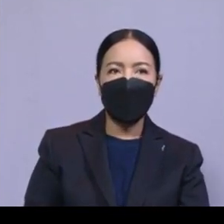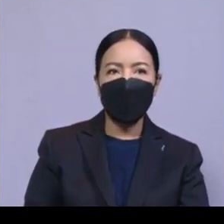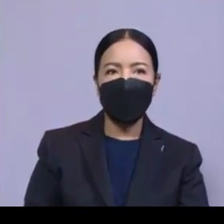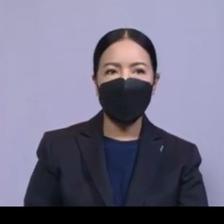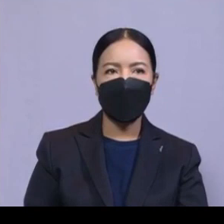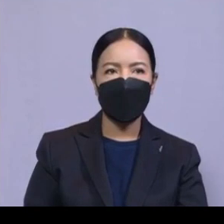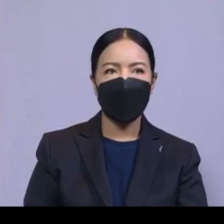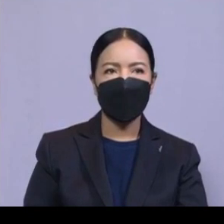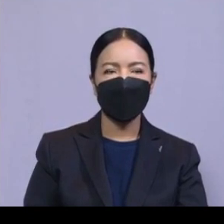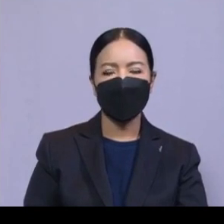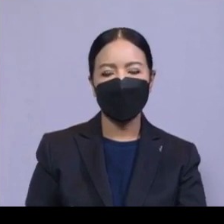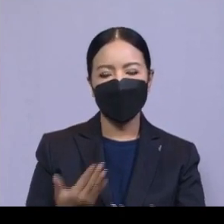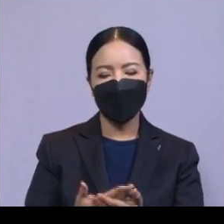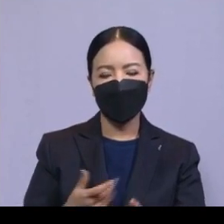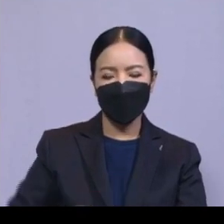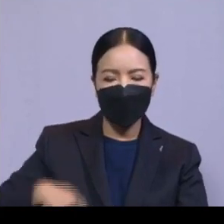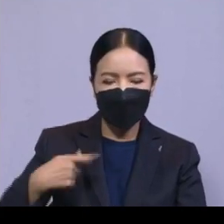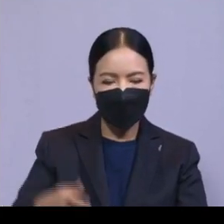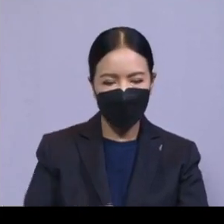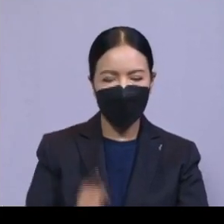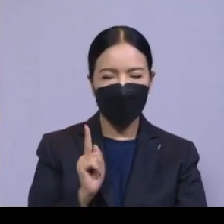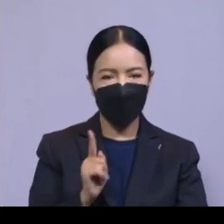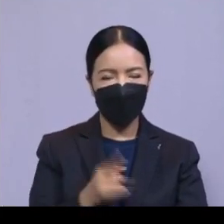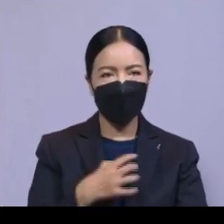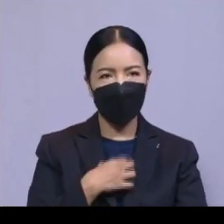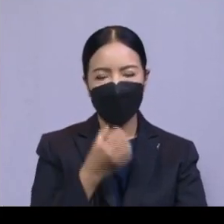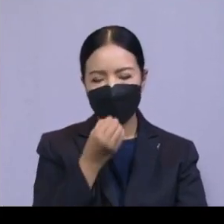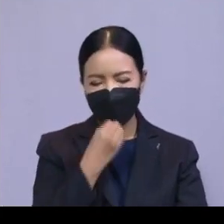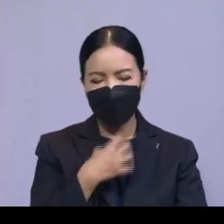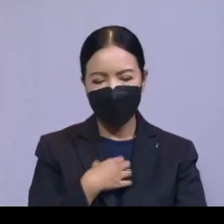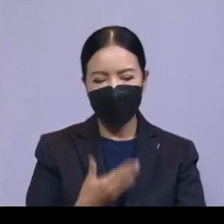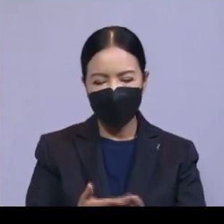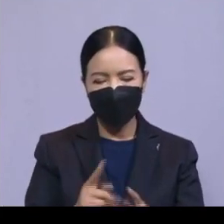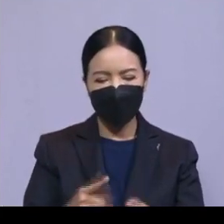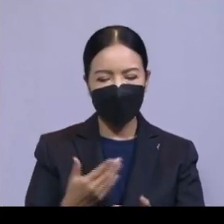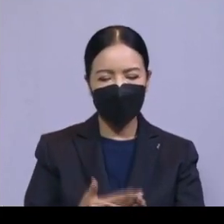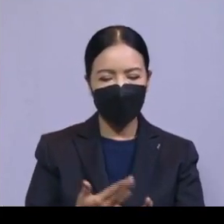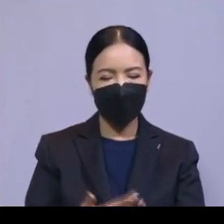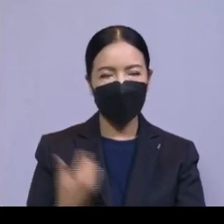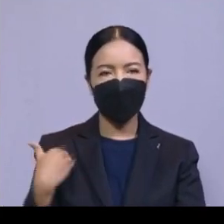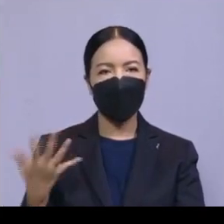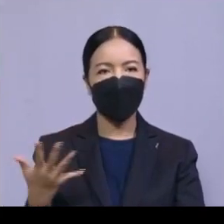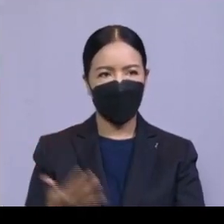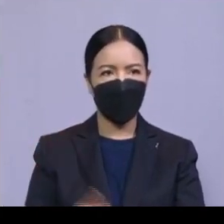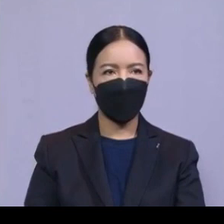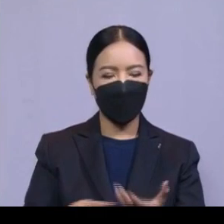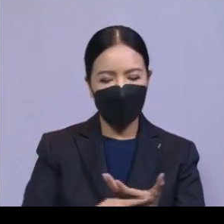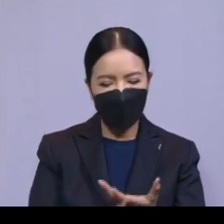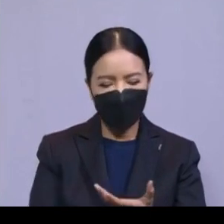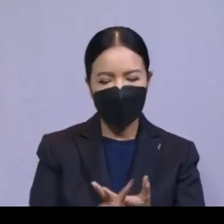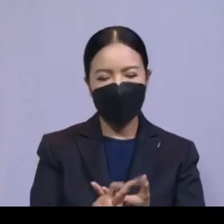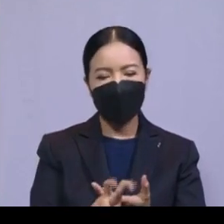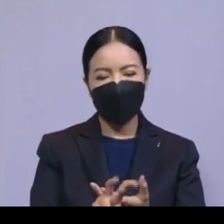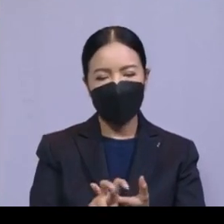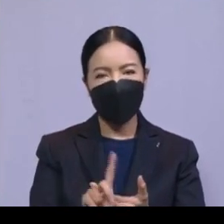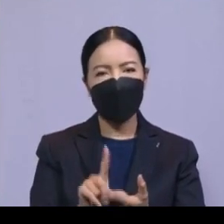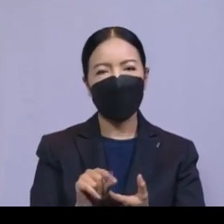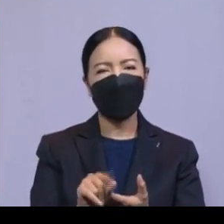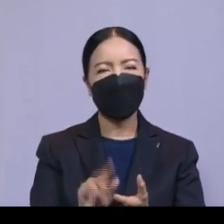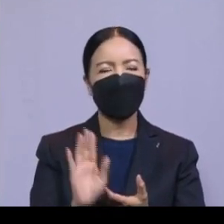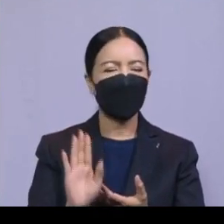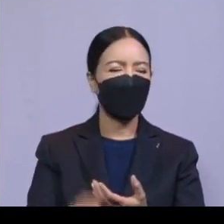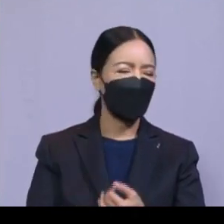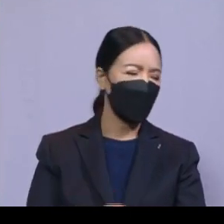มันไม่มีมันไม่มีเงินจะซื้อด้วยไม่ใช่ว่าไม่อยากกินไม่อยากซื้อนะคะแต่เงินมันไม่มีละ 200 220เนี่ยหูค่าแรงขั้นต่ำ